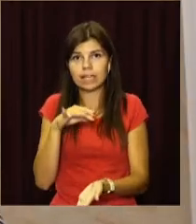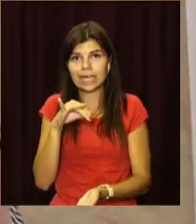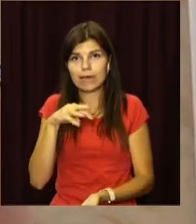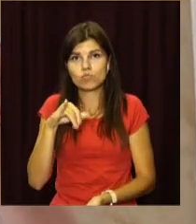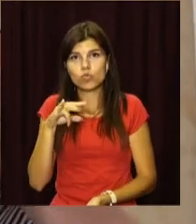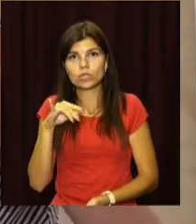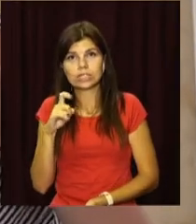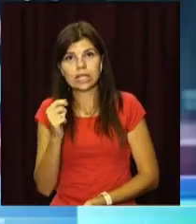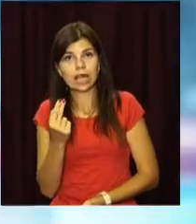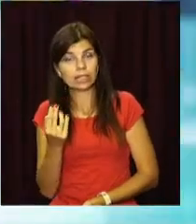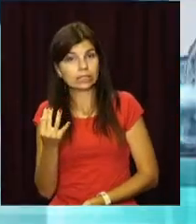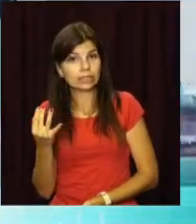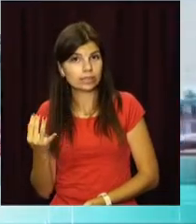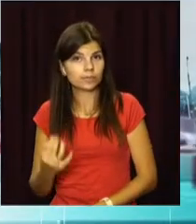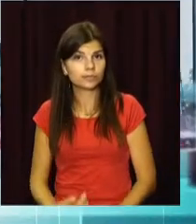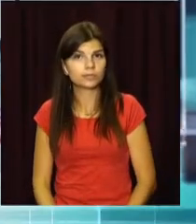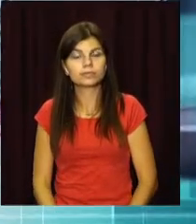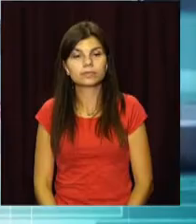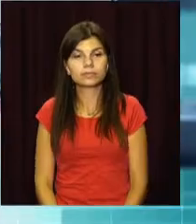імунізації.